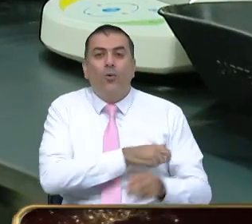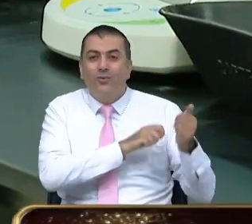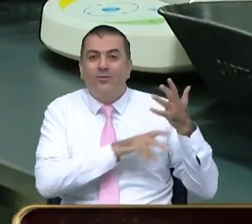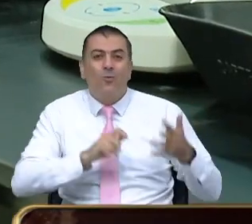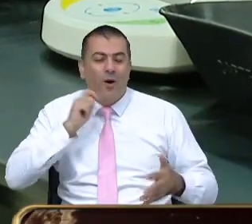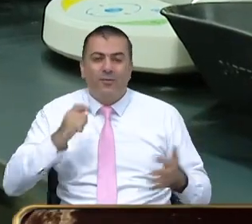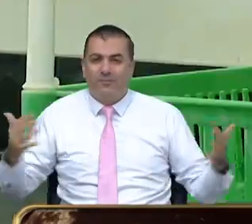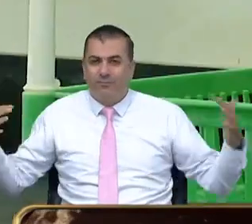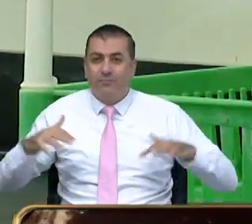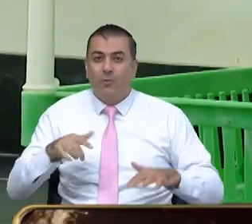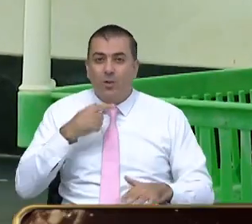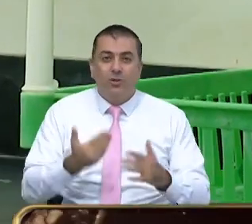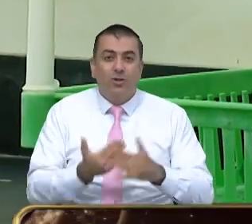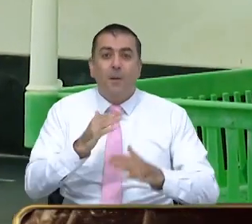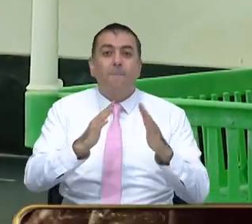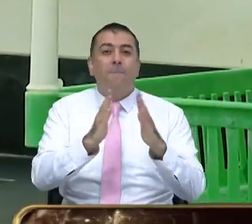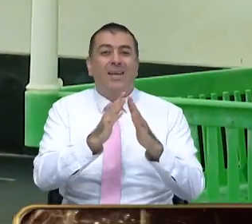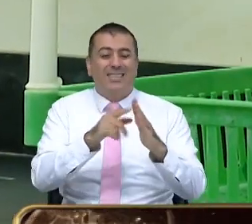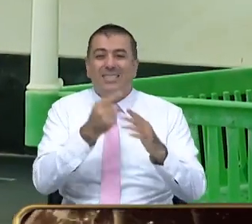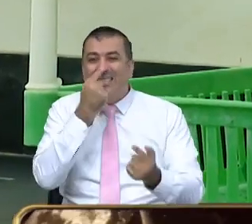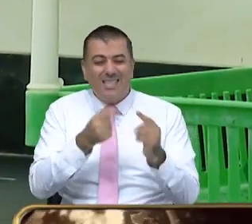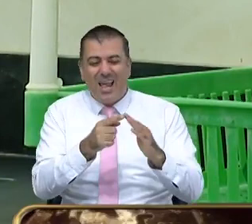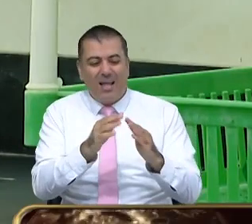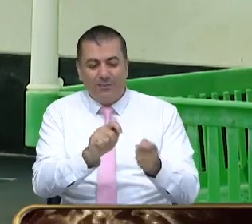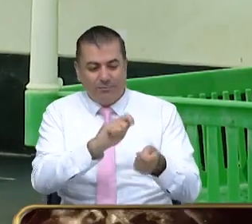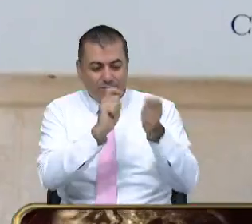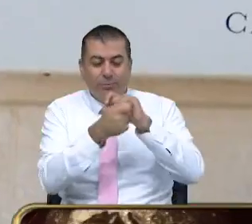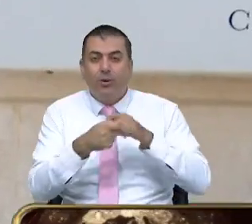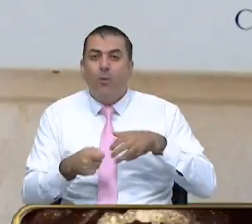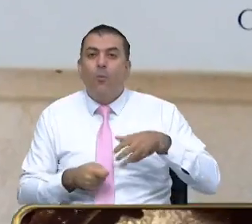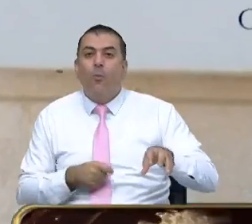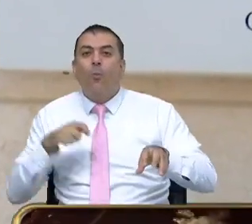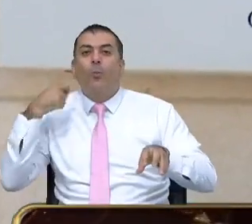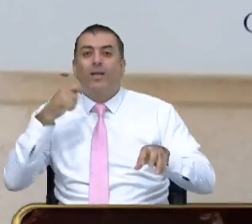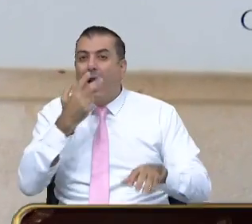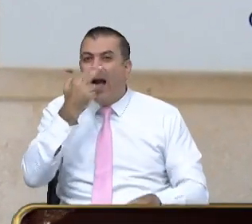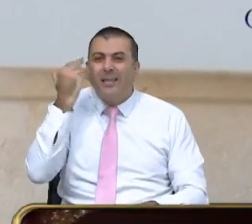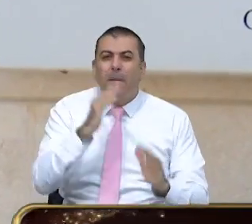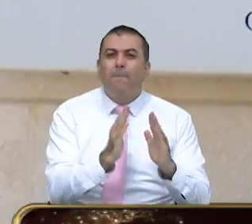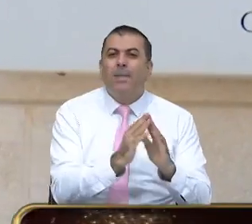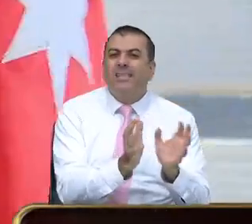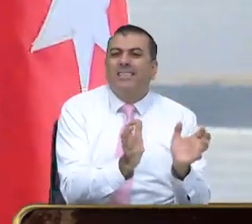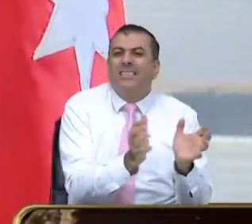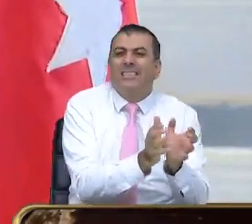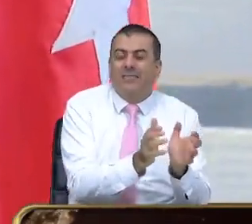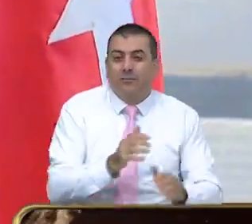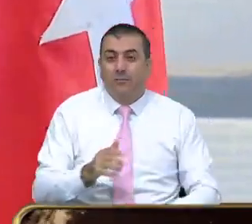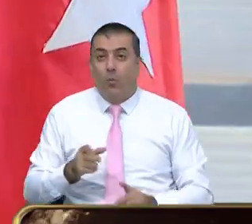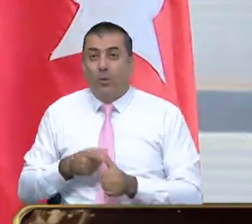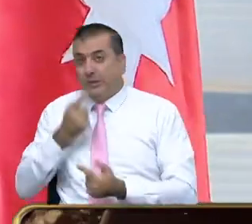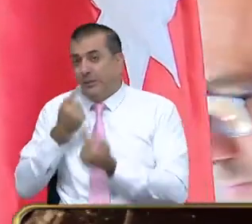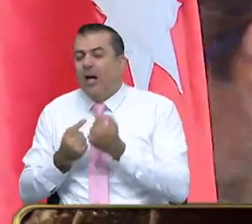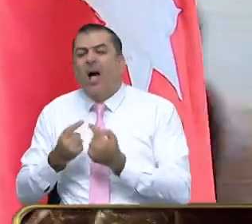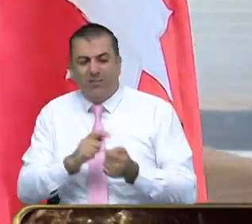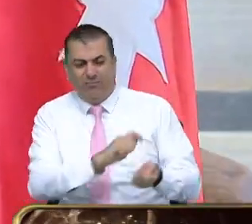ترفيع مركز الزراعي سحاب الى مديريه وافتتح مبنى المديريه الجديد والذي سيقدم الخدمات الزراعيه للقطاع